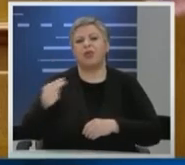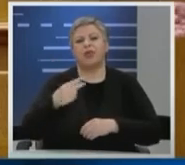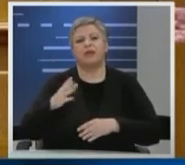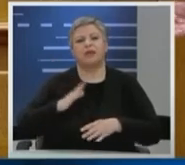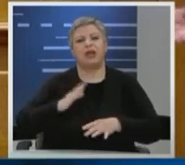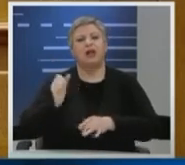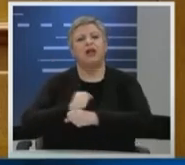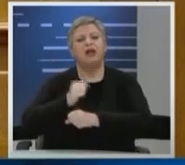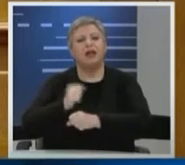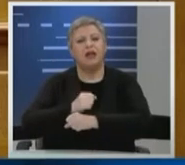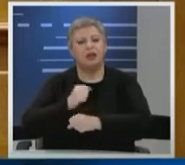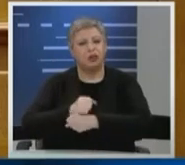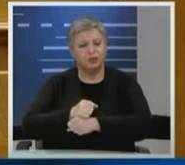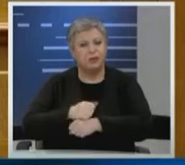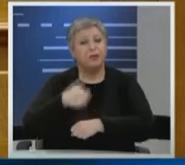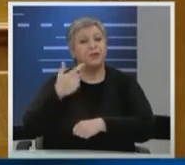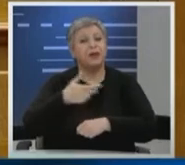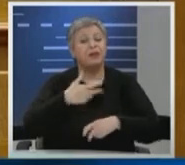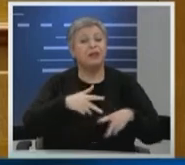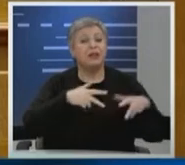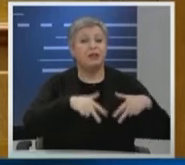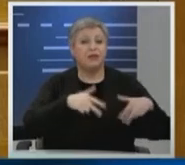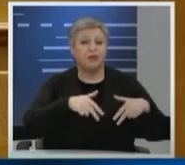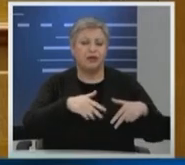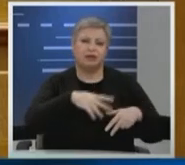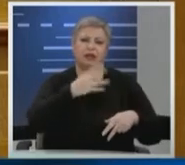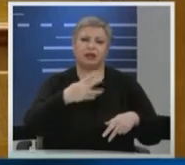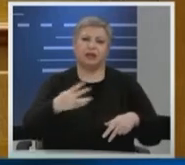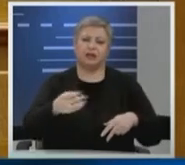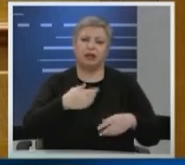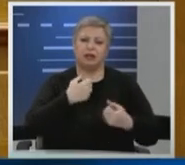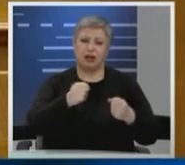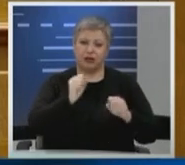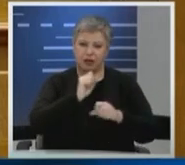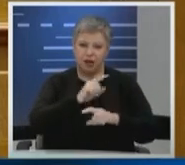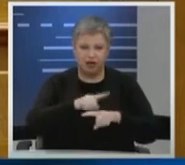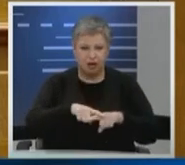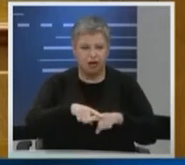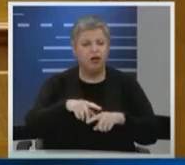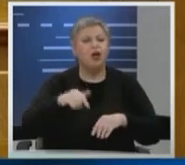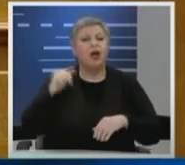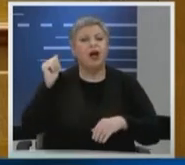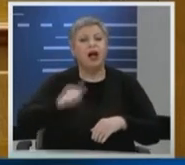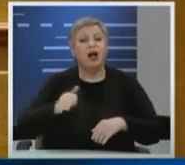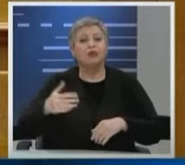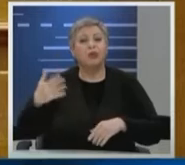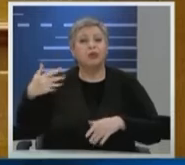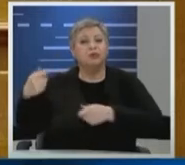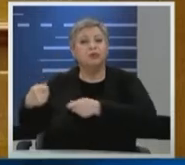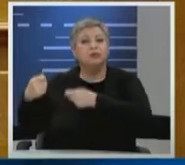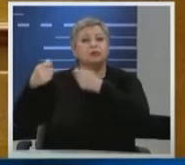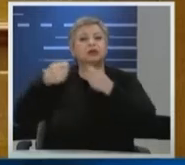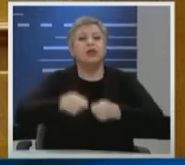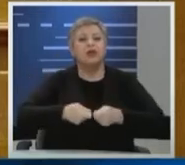Η κυβέρνηση ΣΥΡΙΖΑ πήρε τη σκυτάλη από τη Νέα Δημοκρατία και το ΠΑΣΟΚ για να ολοκληρώσει